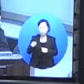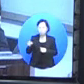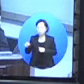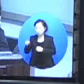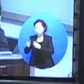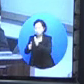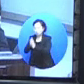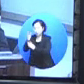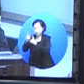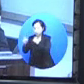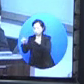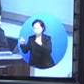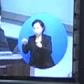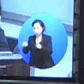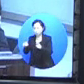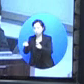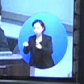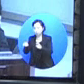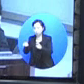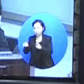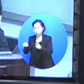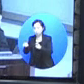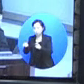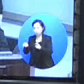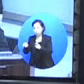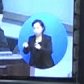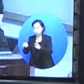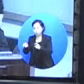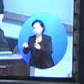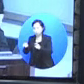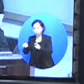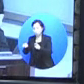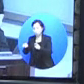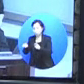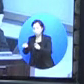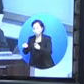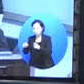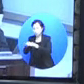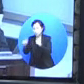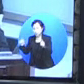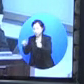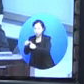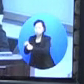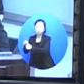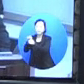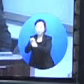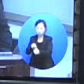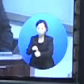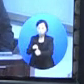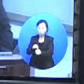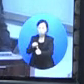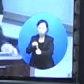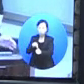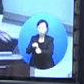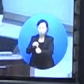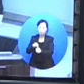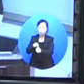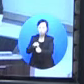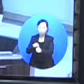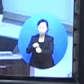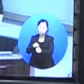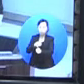누군가를 고용해서 인건비까지 적으면서 상생협력센터를 운영했습니다. 근데 이게 효과가 있느냐라고 하시면